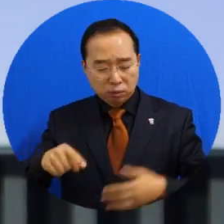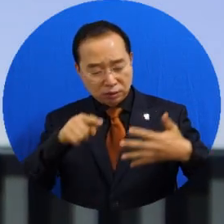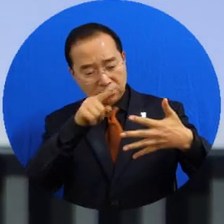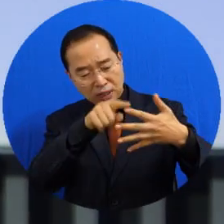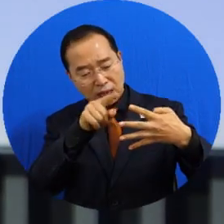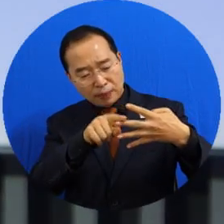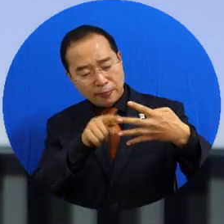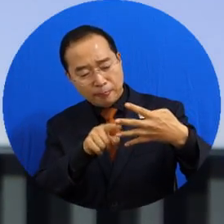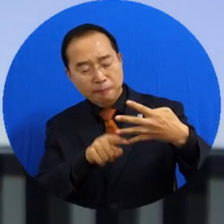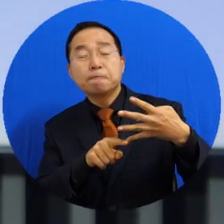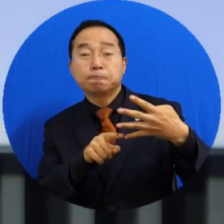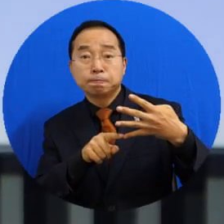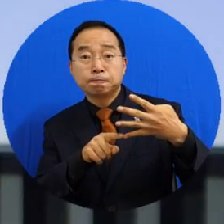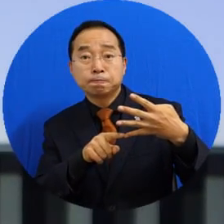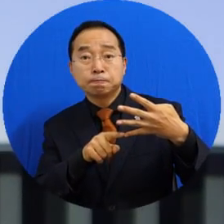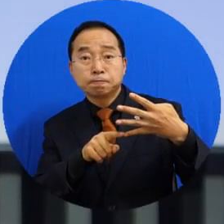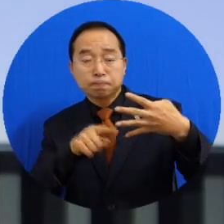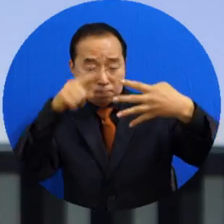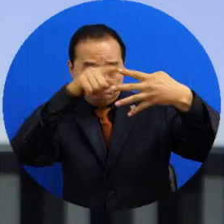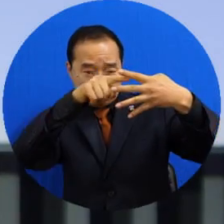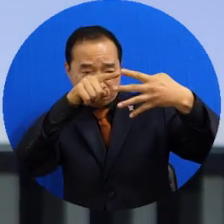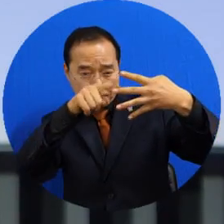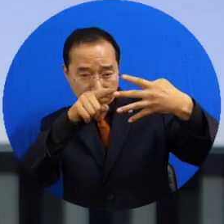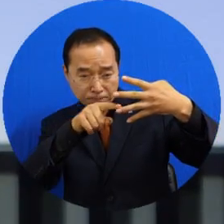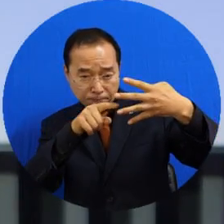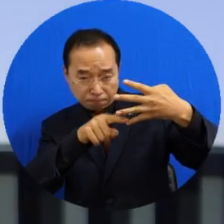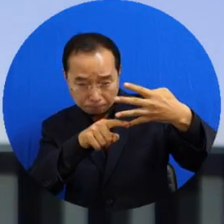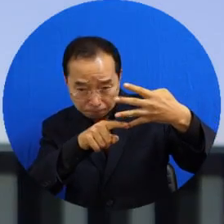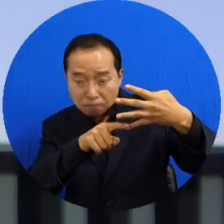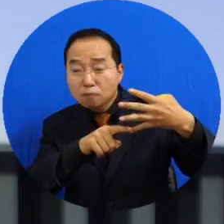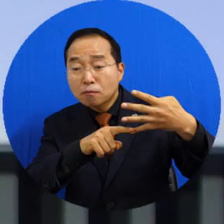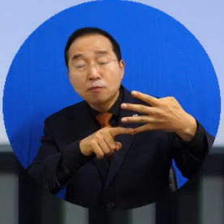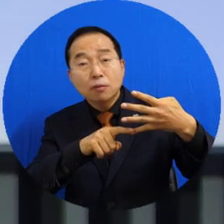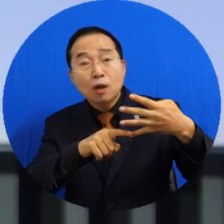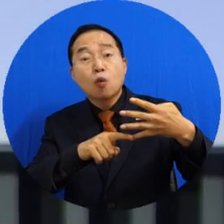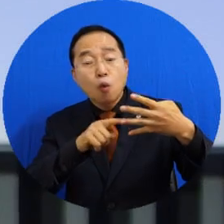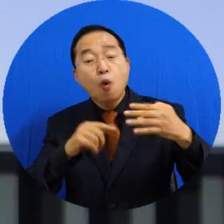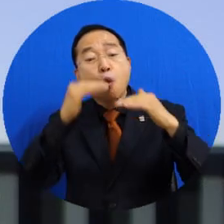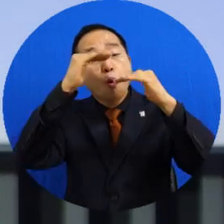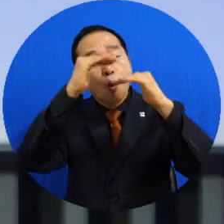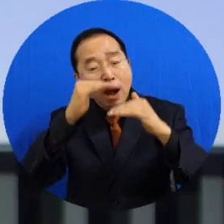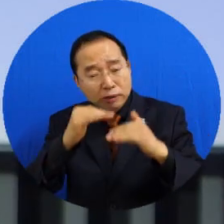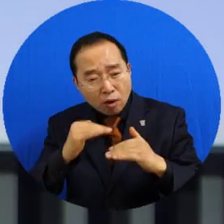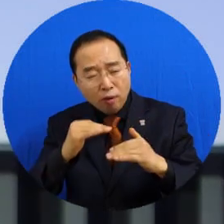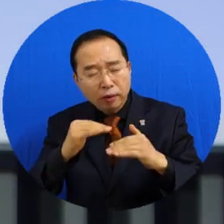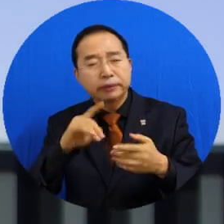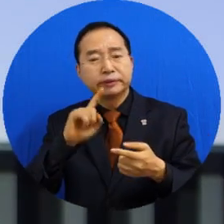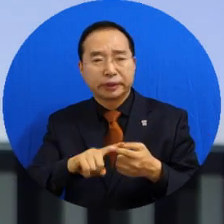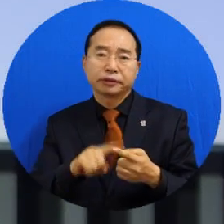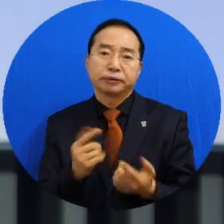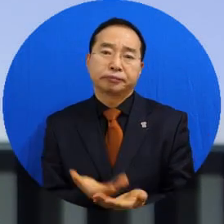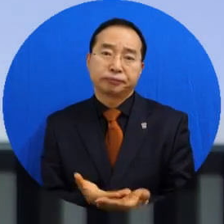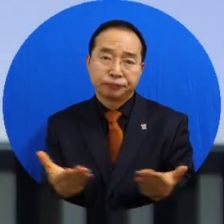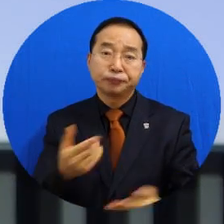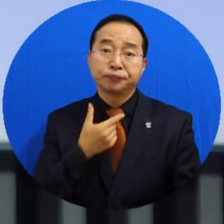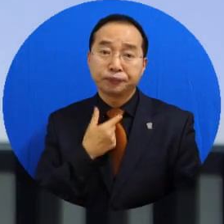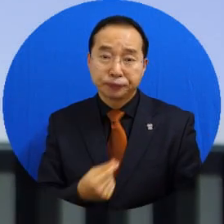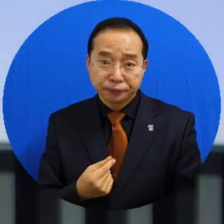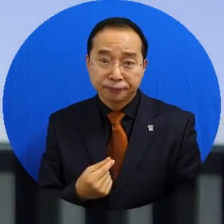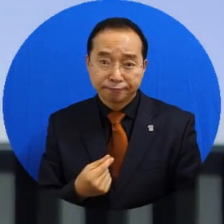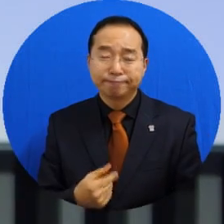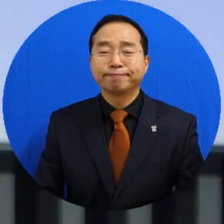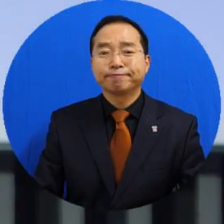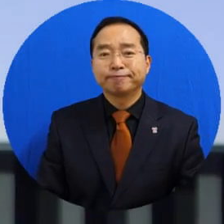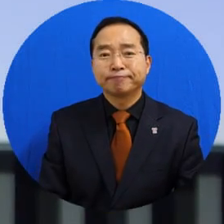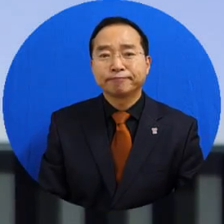이 단계를 통해서 제가 헤로니모를 발견해 나가는 과정을 여러분과 공유하고자 합니다. 그 여정에 같이